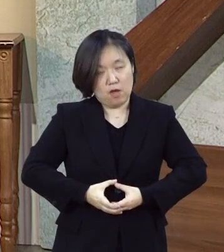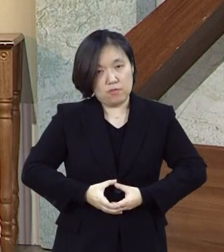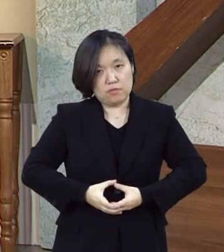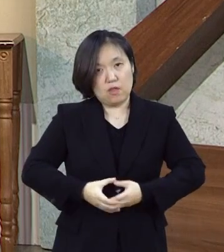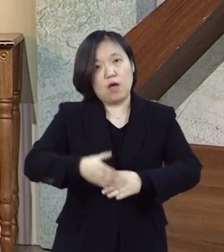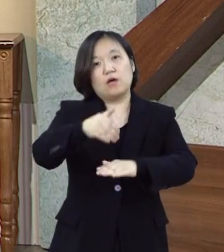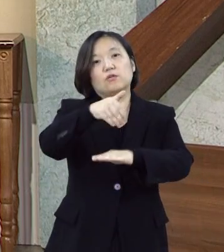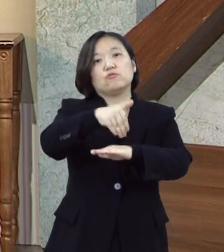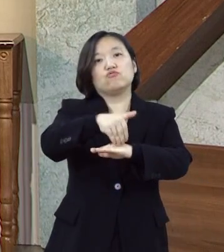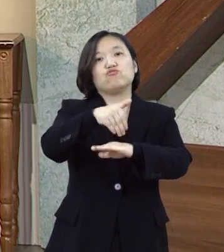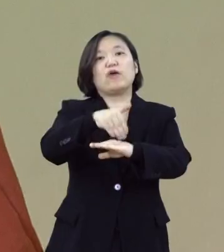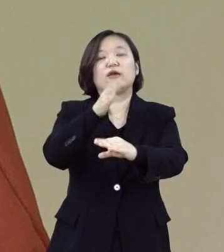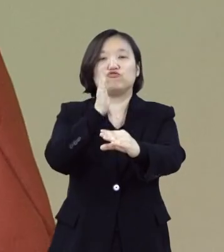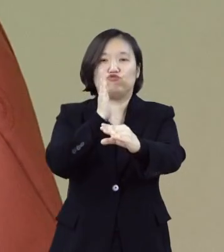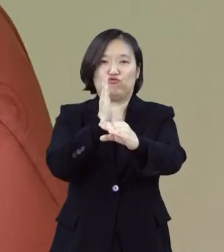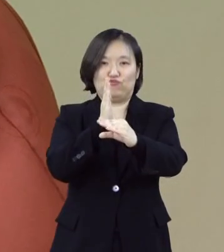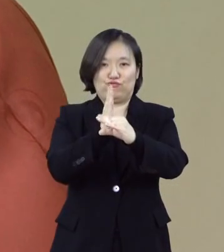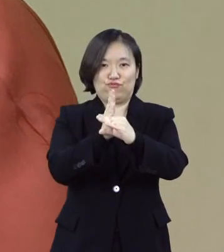수행하고 있었다.